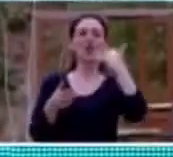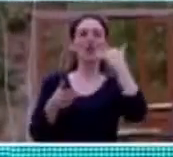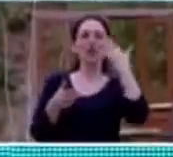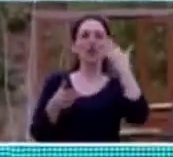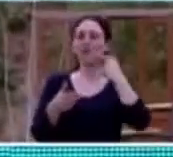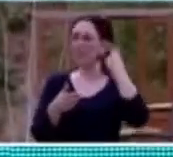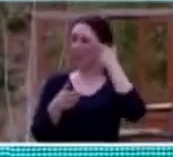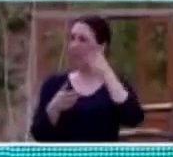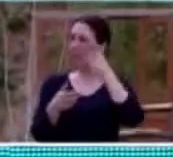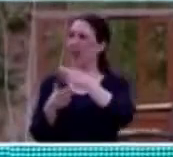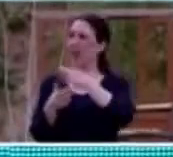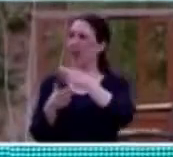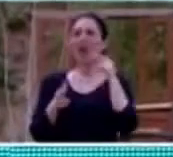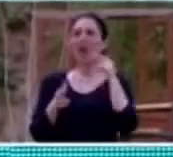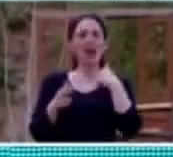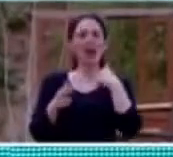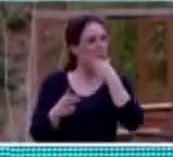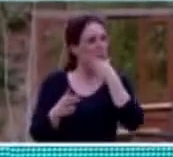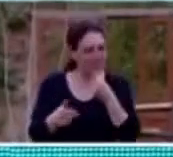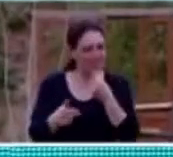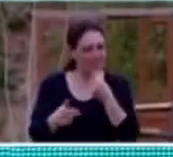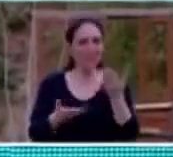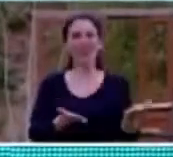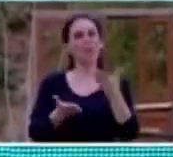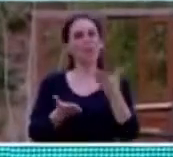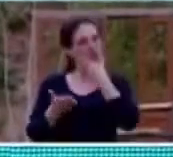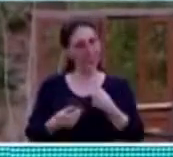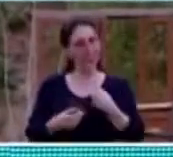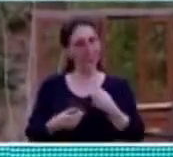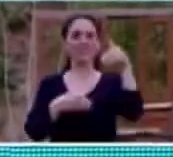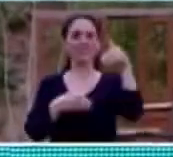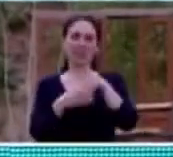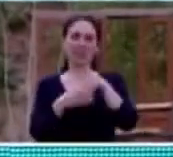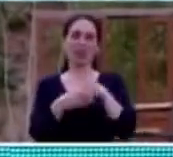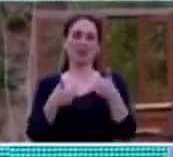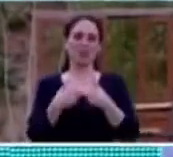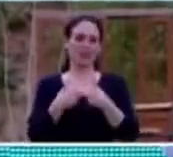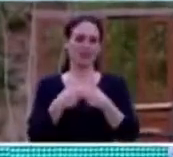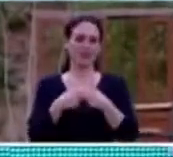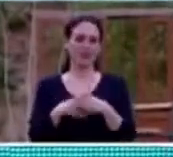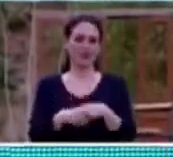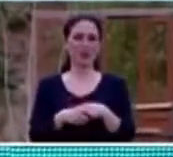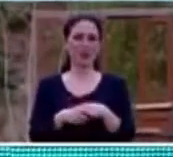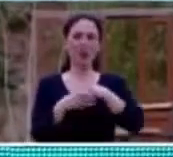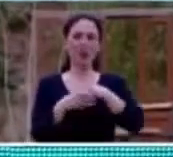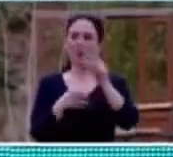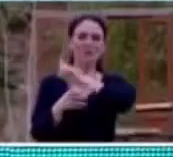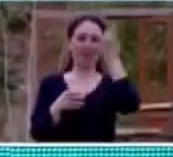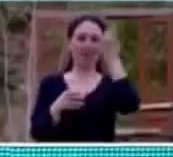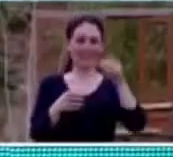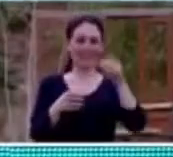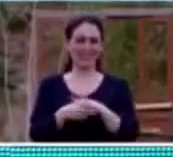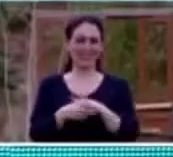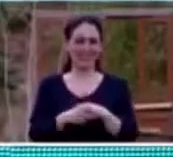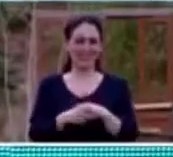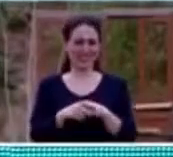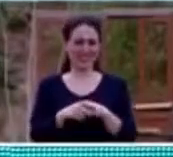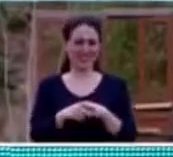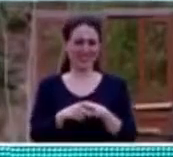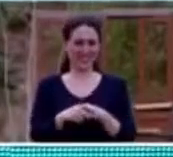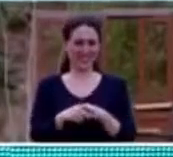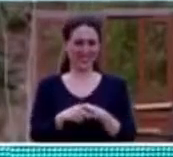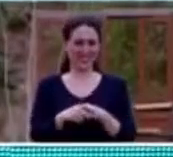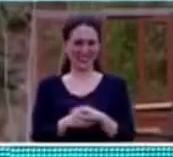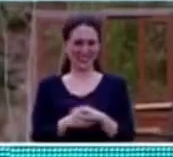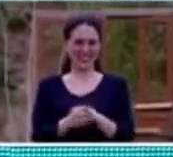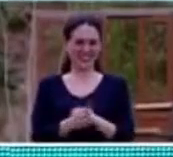موقف مبدئي، أتوسلكم وأتوسلكن بأن لا تنتخبوني. ما